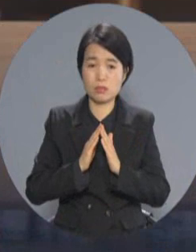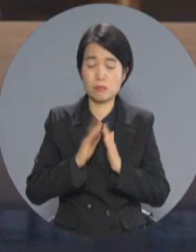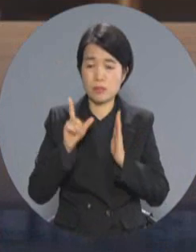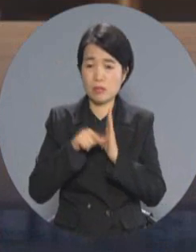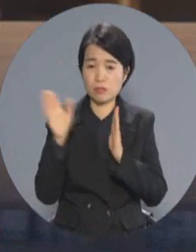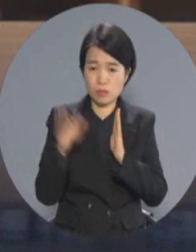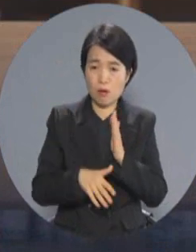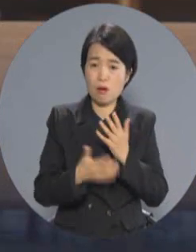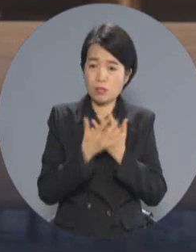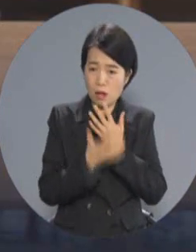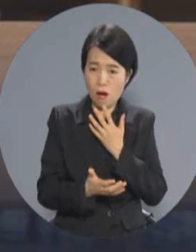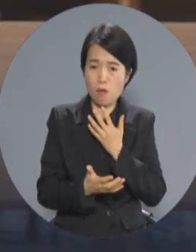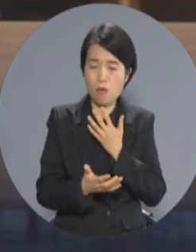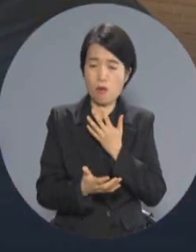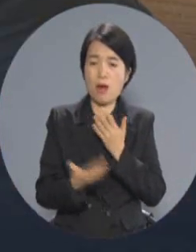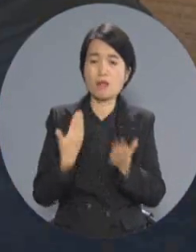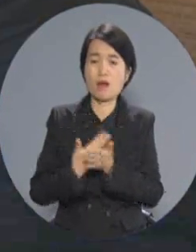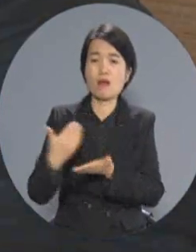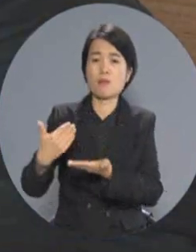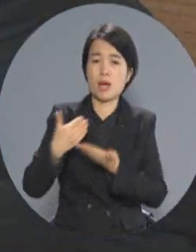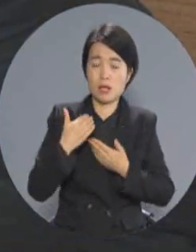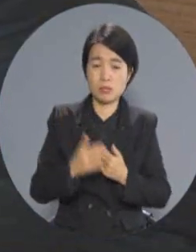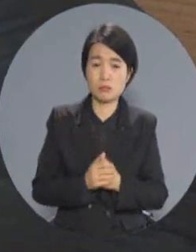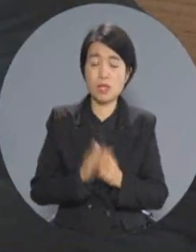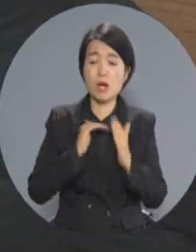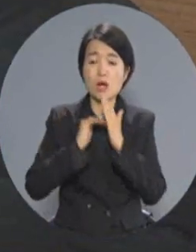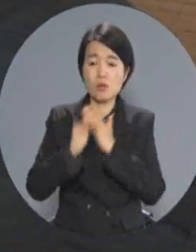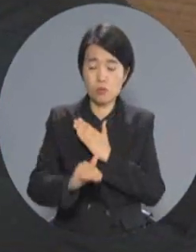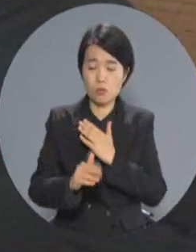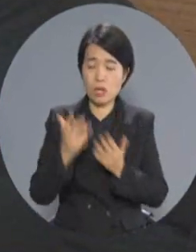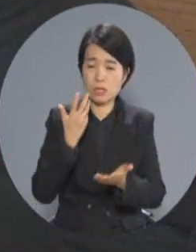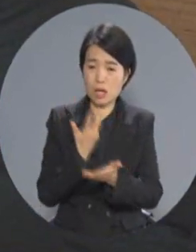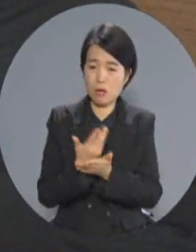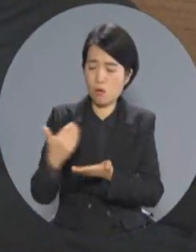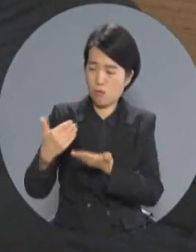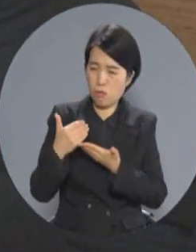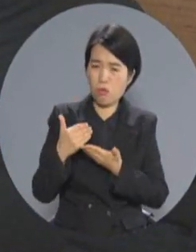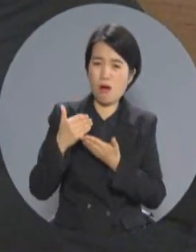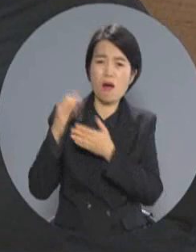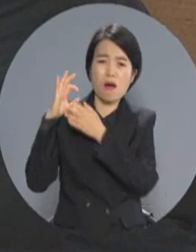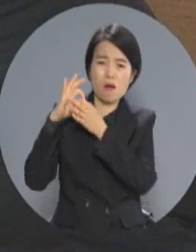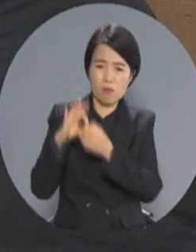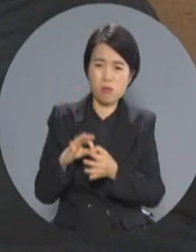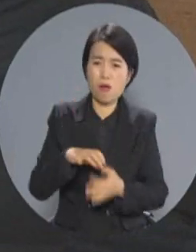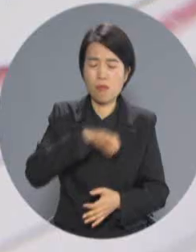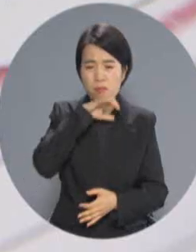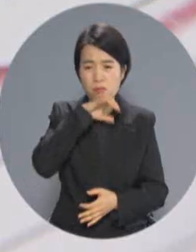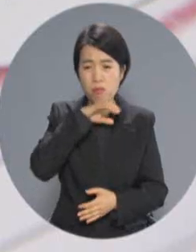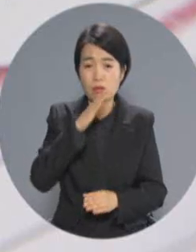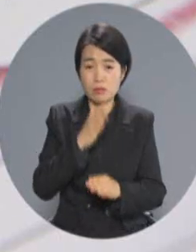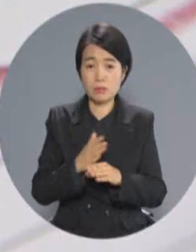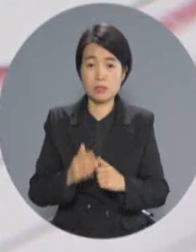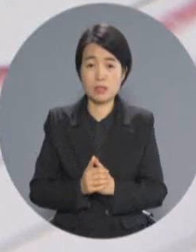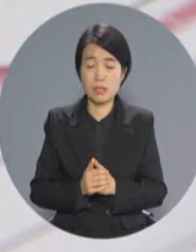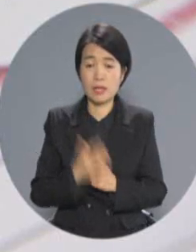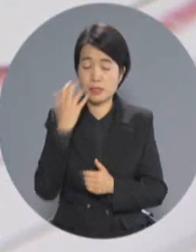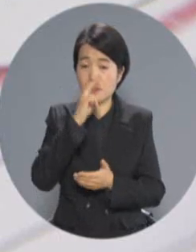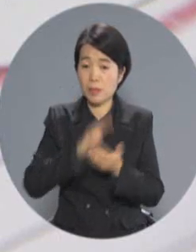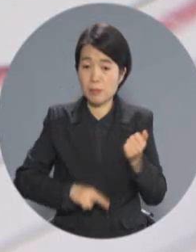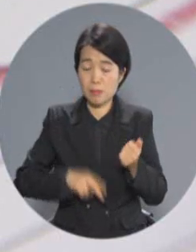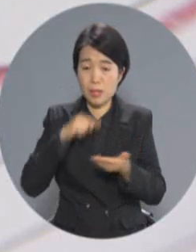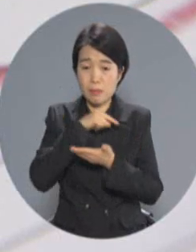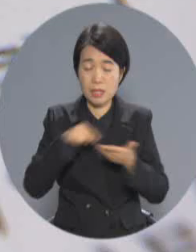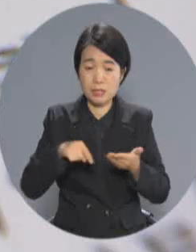설립 때부터 모든 자료를 요구하신 거죠 하지만 이후에도 자료제출 요구는 계속됐다고 토로합니다 성매매